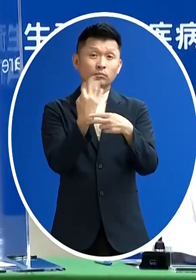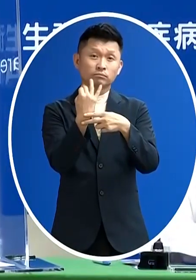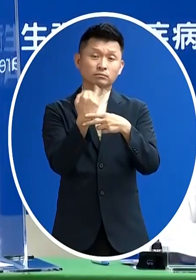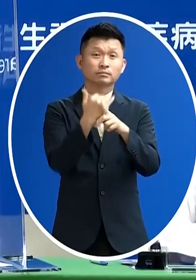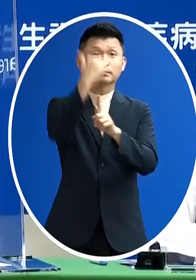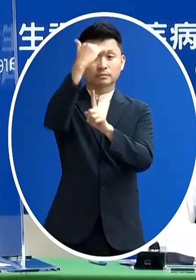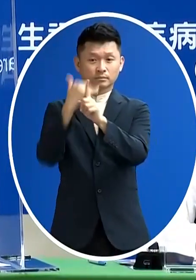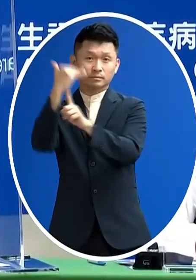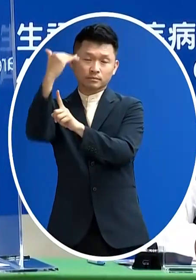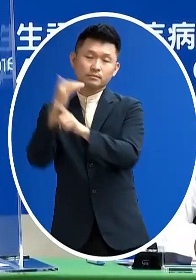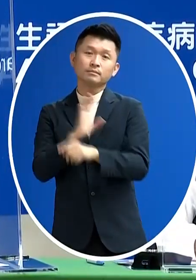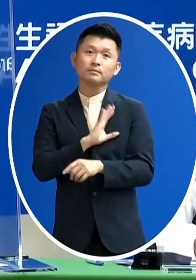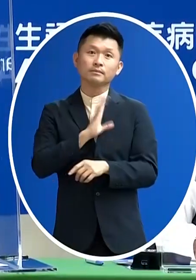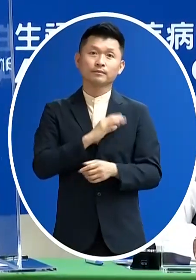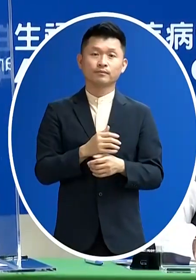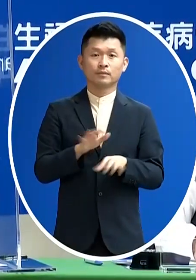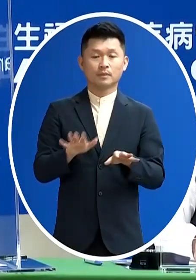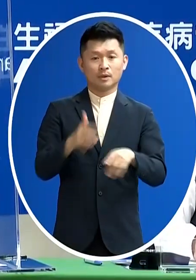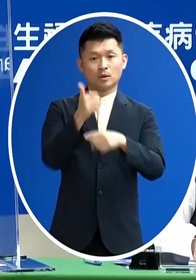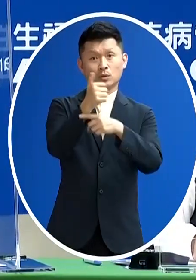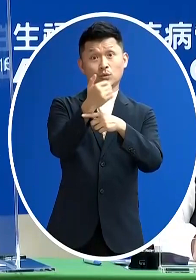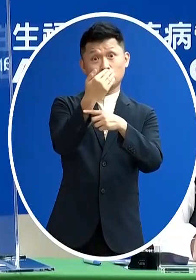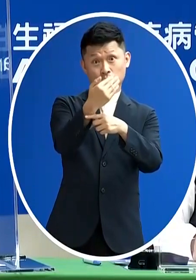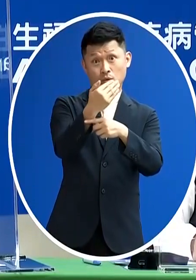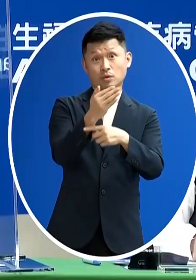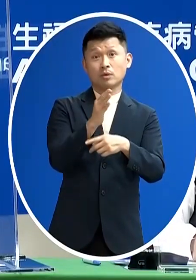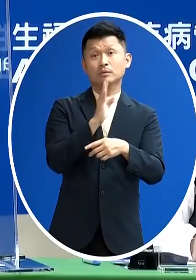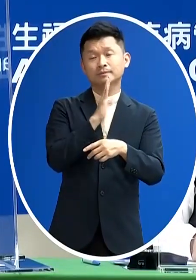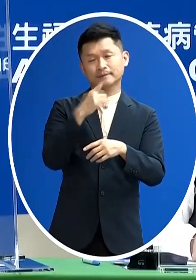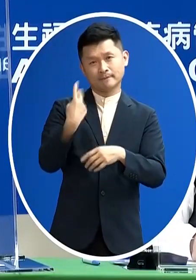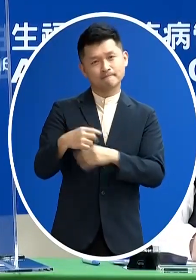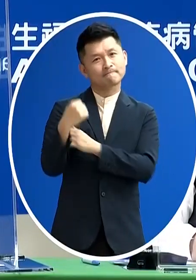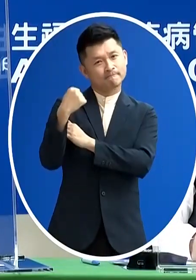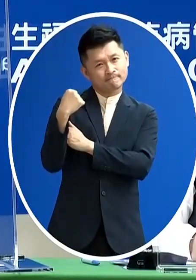了哈，那既然是59分，我只能说我们只能努力再努力嘛哈。